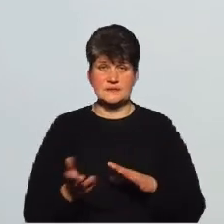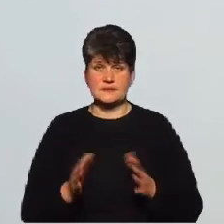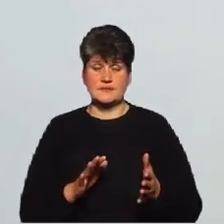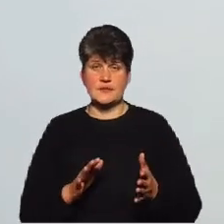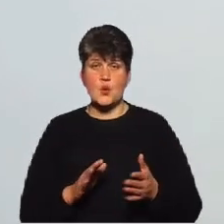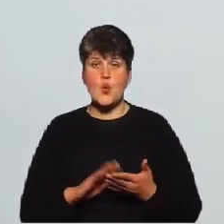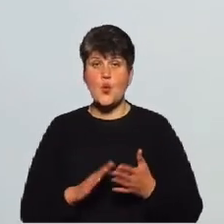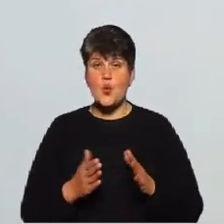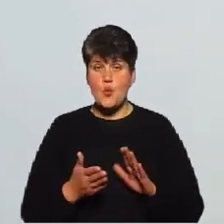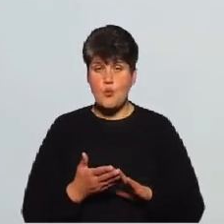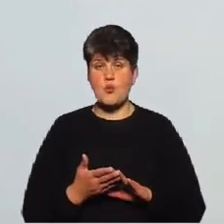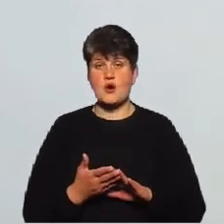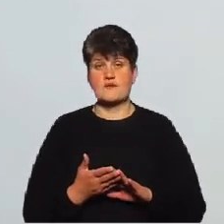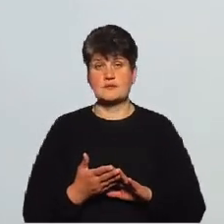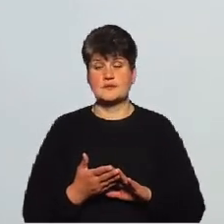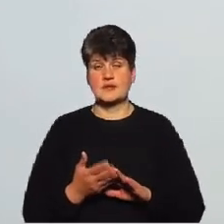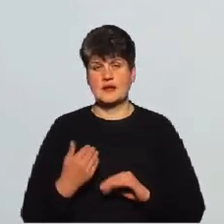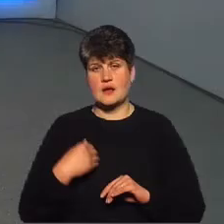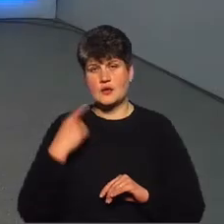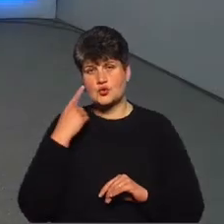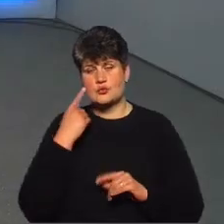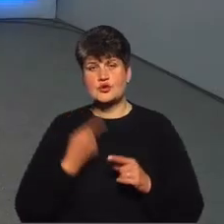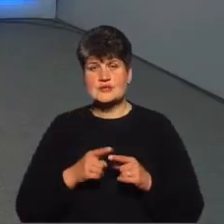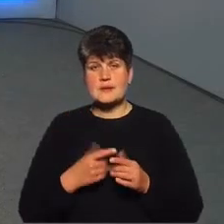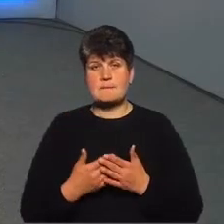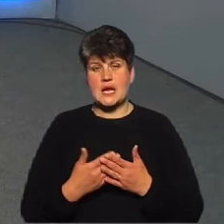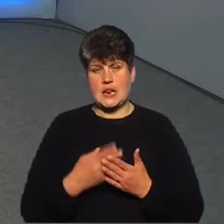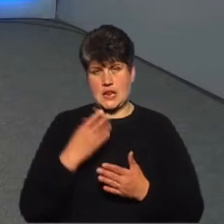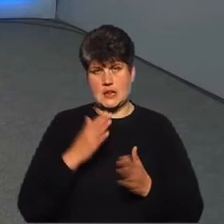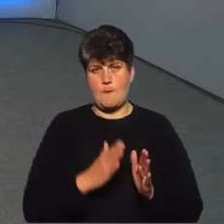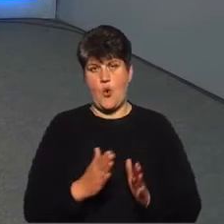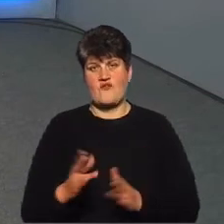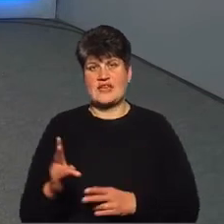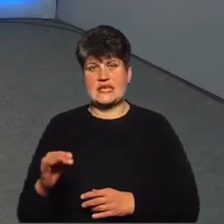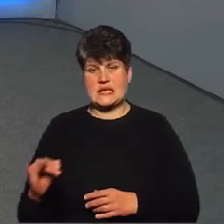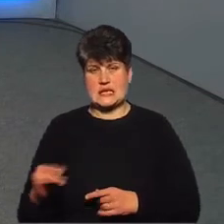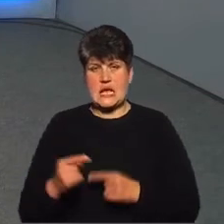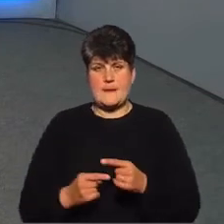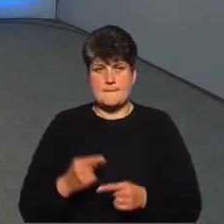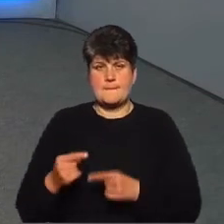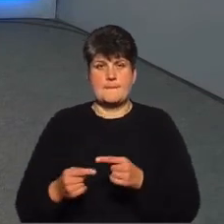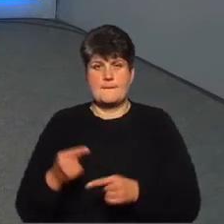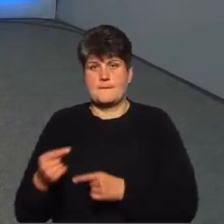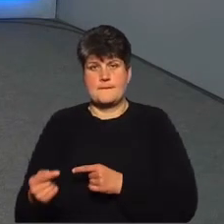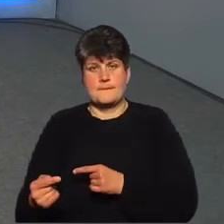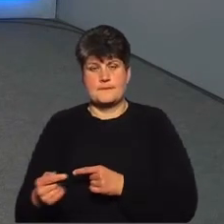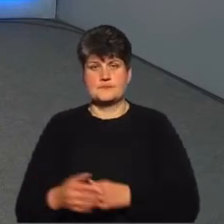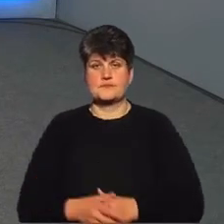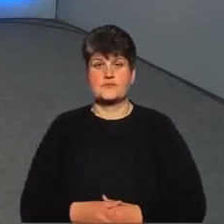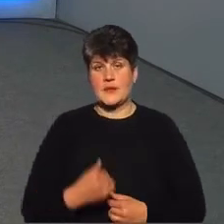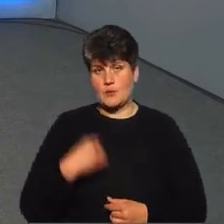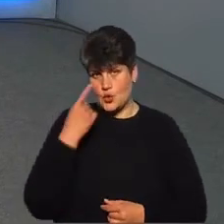Передумовами, я думаю, що це модель поведінки з покоління в покоління, моя особиста